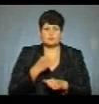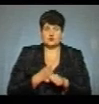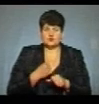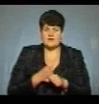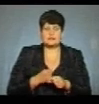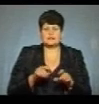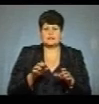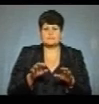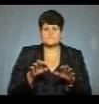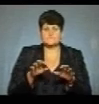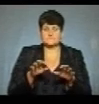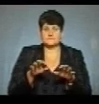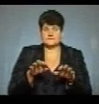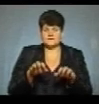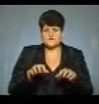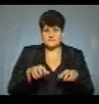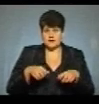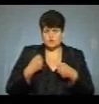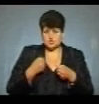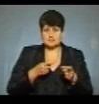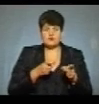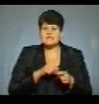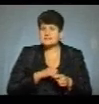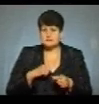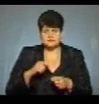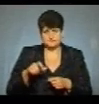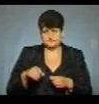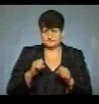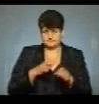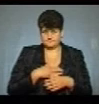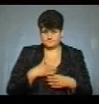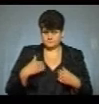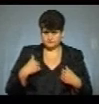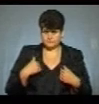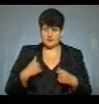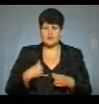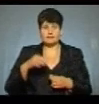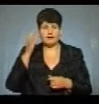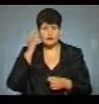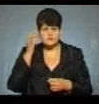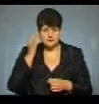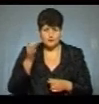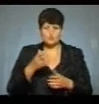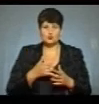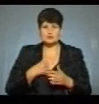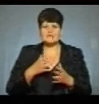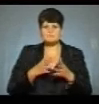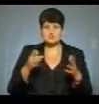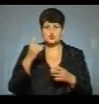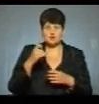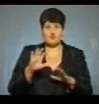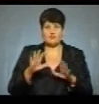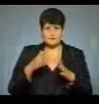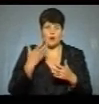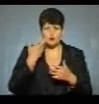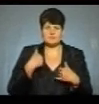вилучення такої зброї, яку громадяни самі не здавали. В нас, як нагадаю, ще раз більше 100 випадків, коли ми